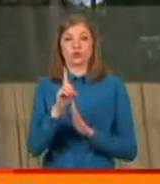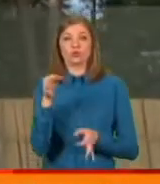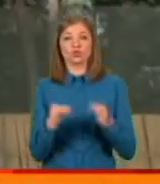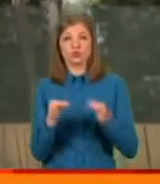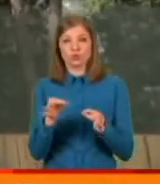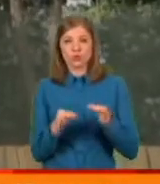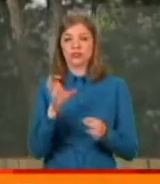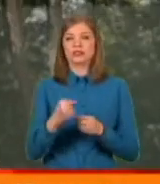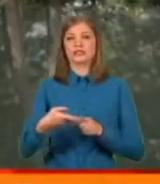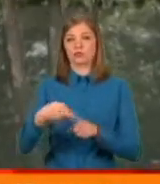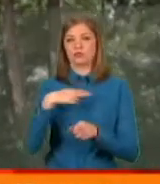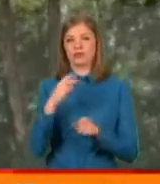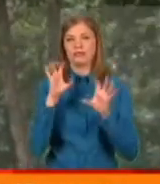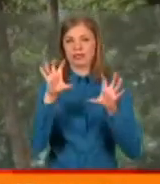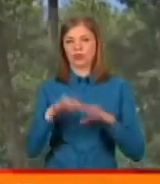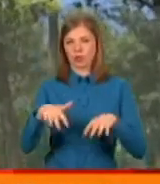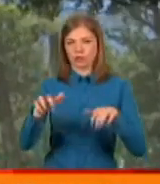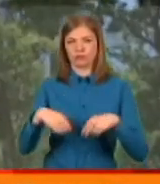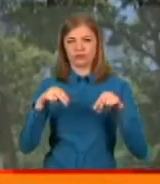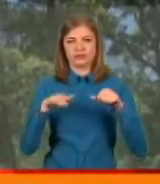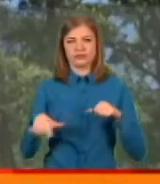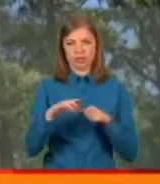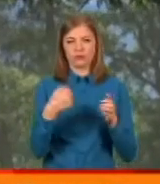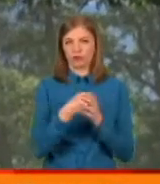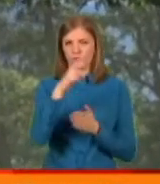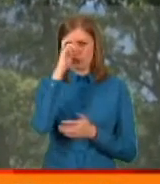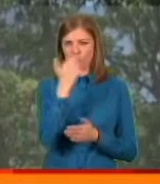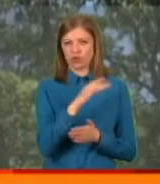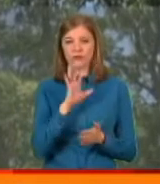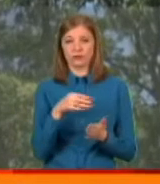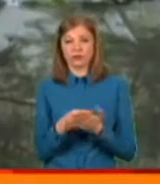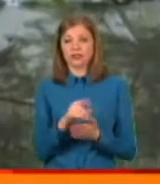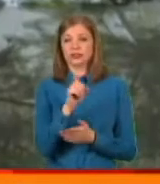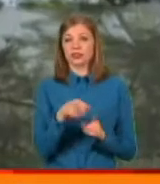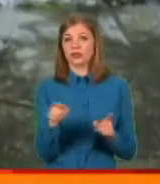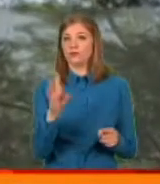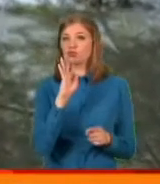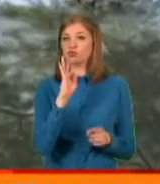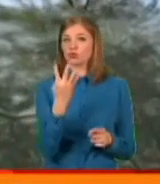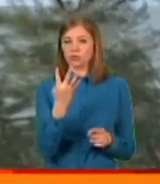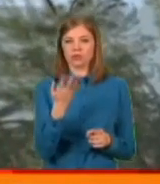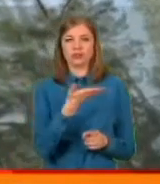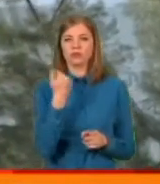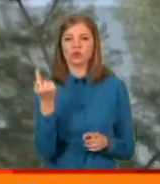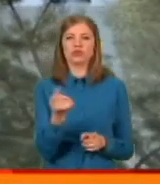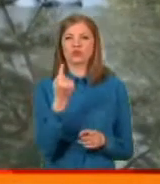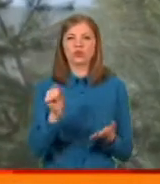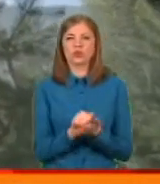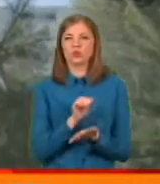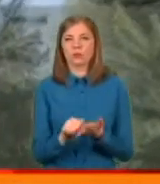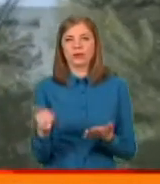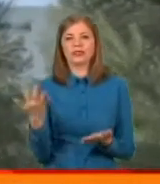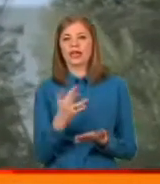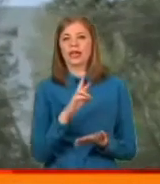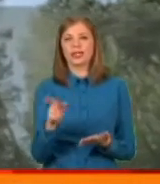суди із повернення незаконно вилучених ділянок до державної власності, але за 4 роки не з'явилося жодних документів, які